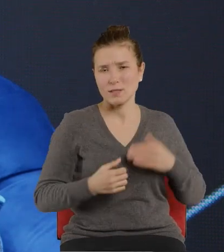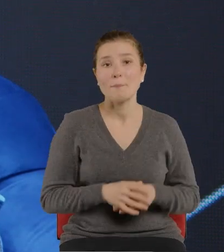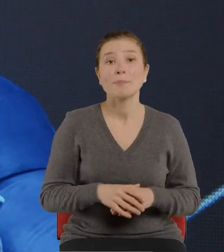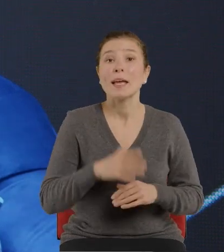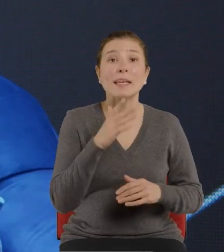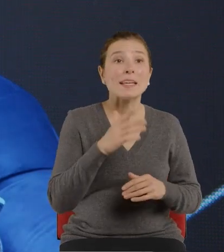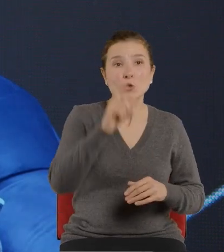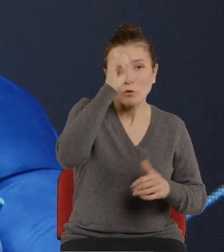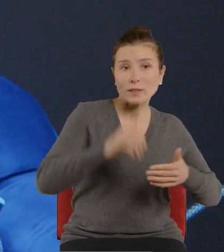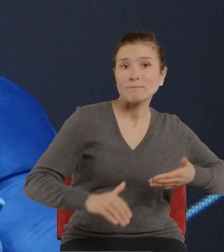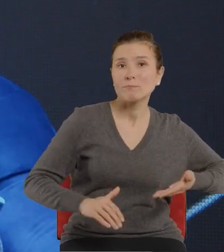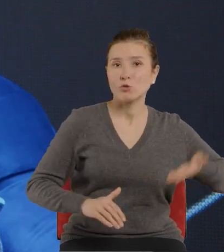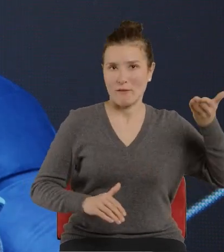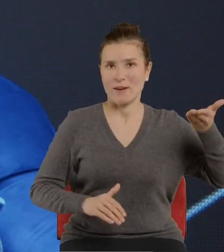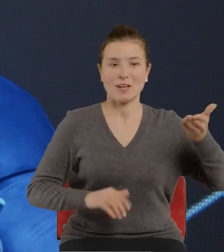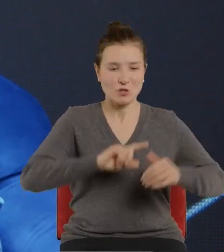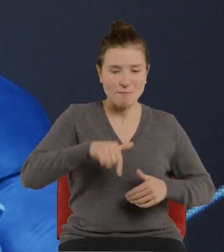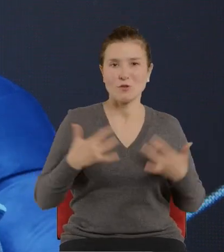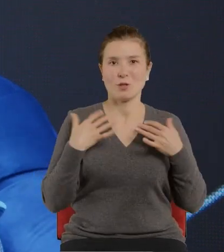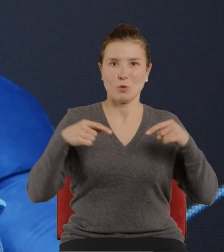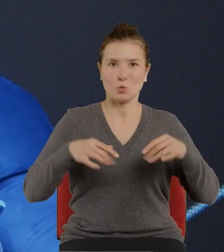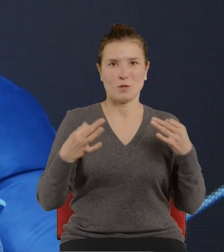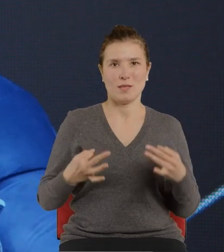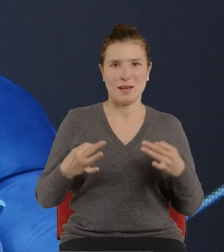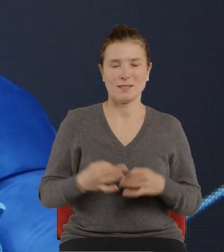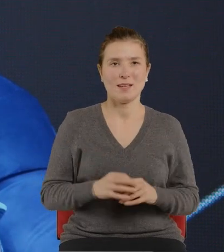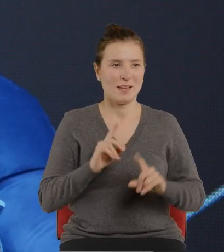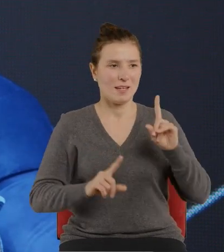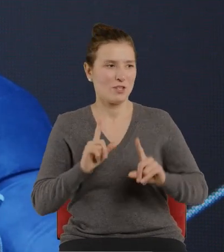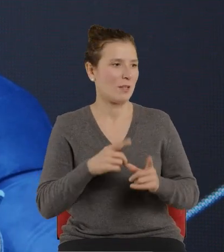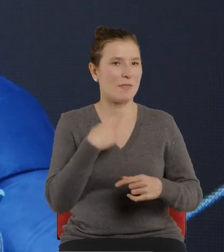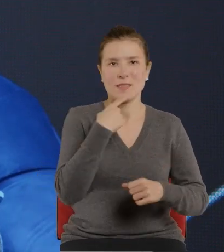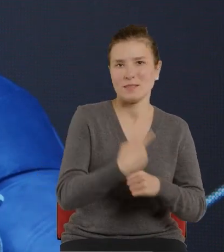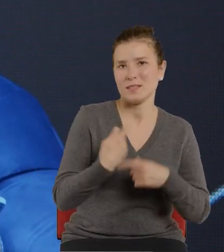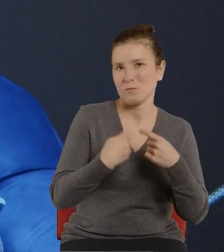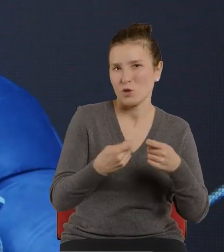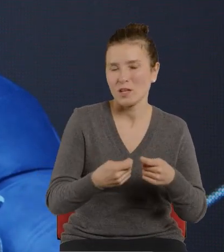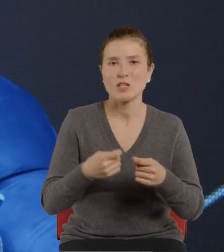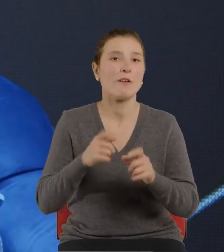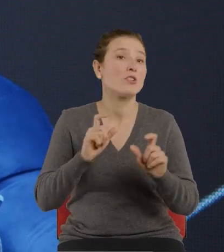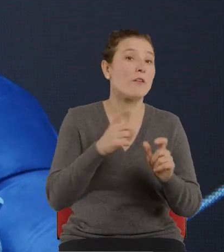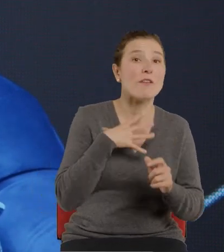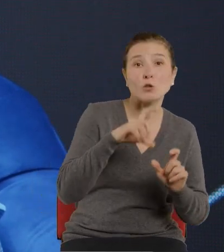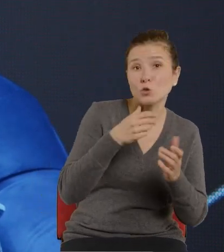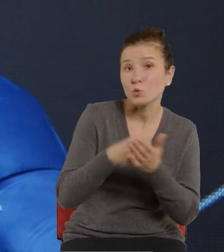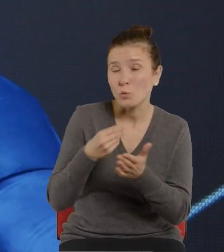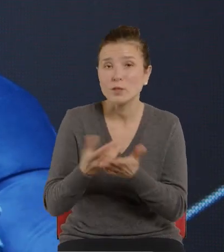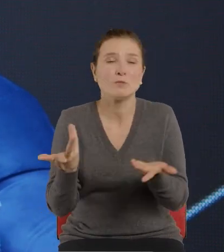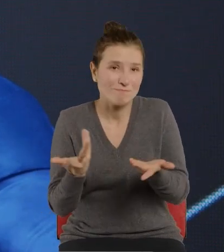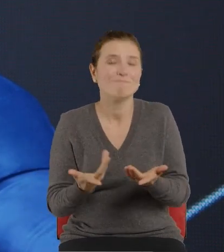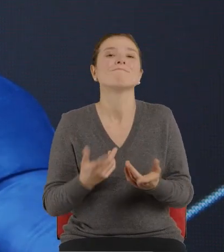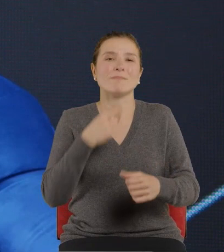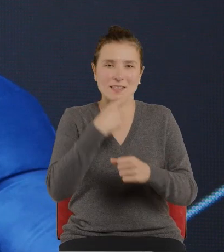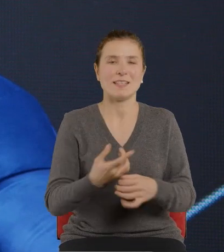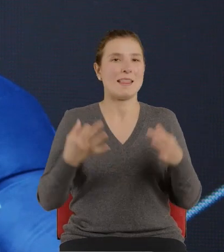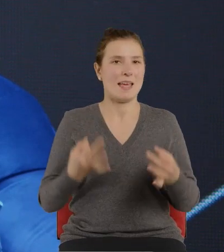polega na tym, że my żyjemy tu i teraz i czasami decyzje sprzedażowe, zakupowe i tak dalej są podejmowane też tu i teraz, więc to jest